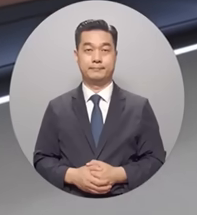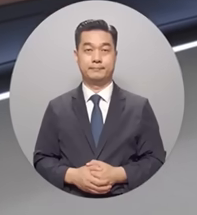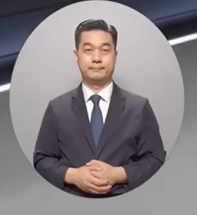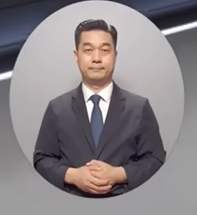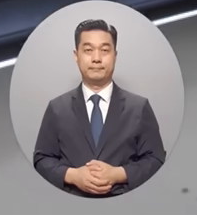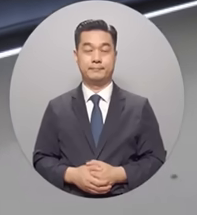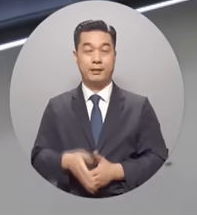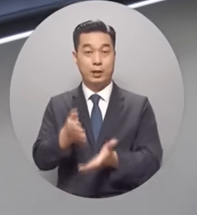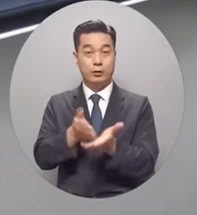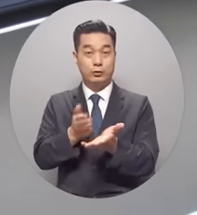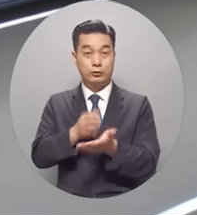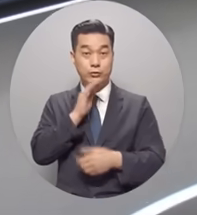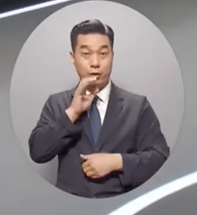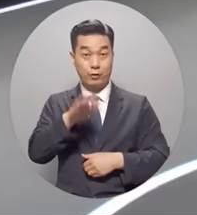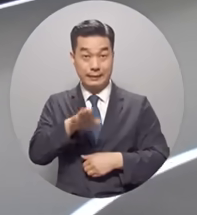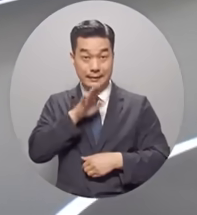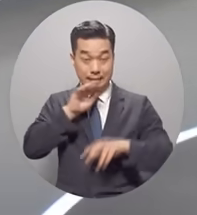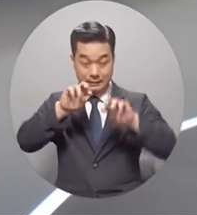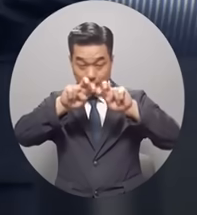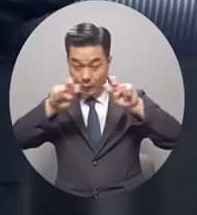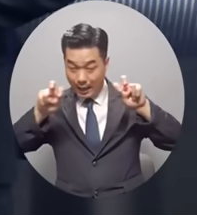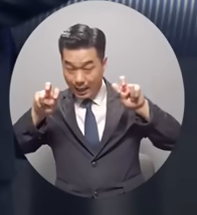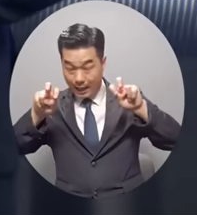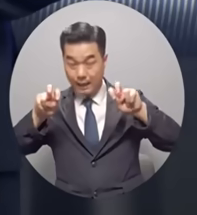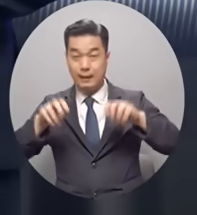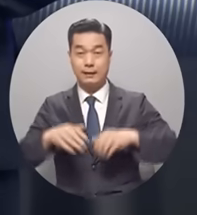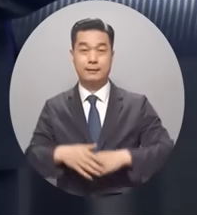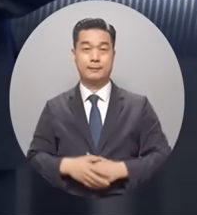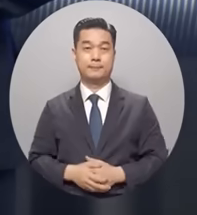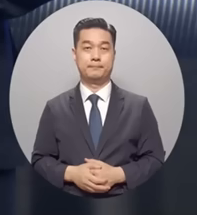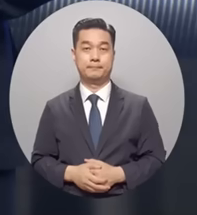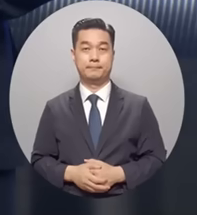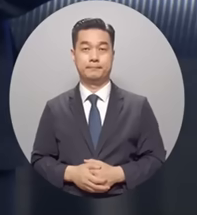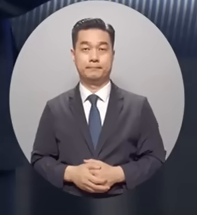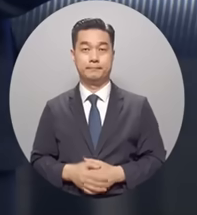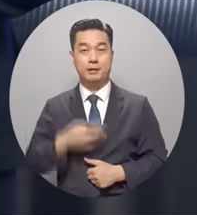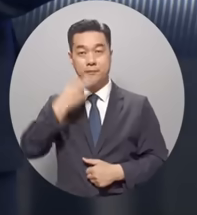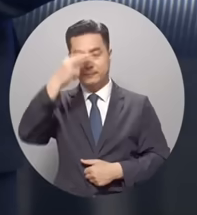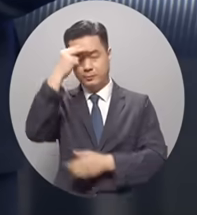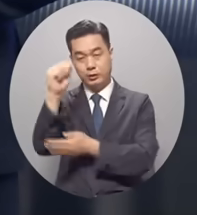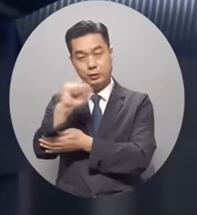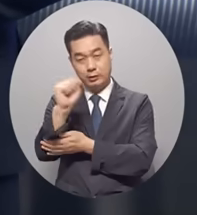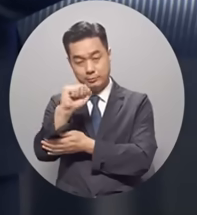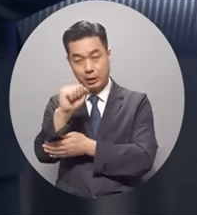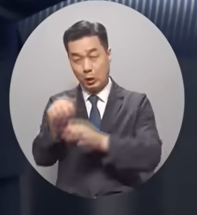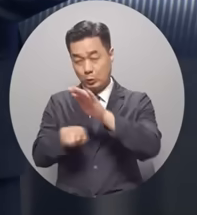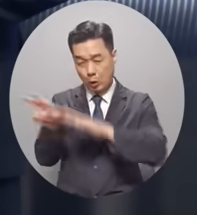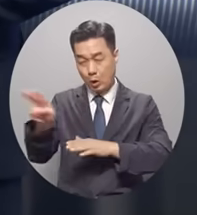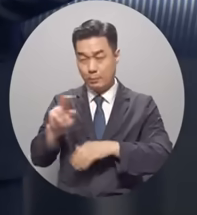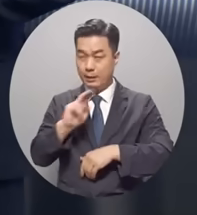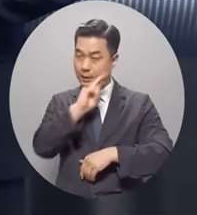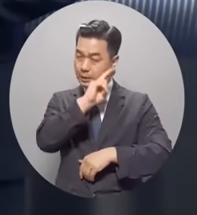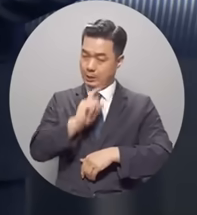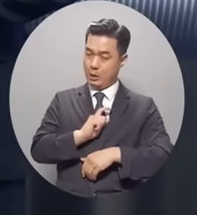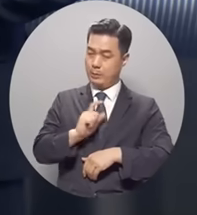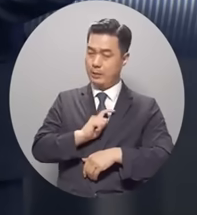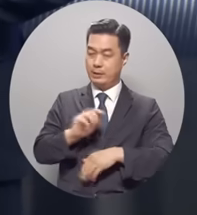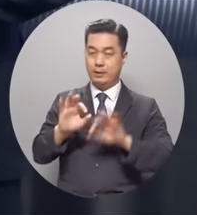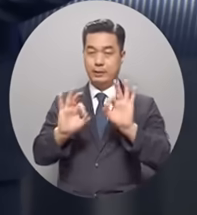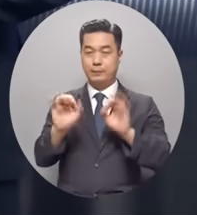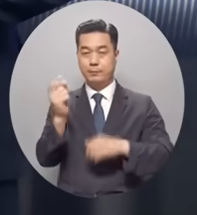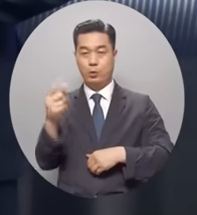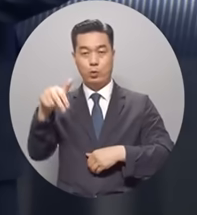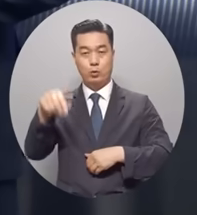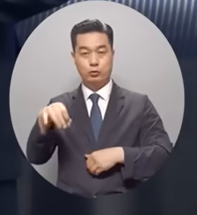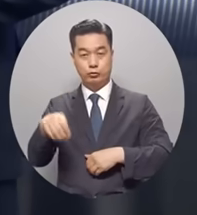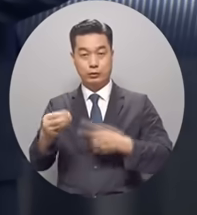뉴스 현장에서 사실을 확인하는 현장 검증입니다. 음주운전 뺑소니 혐의를 받는 가수 김호중 씨의 첫 재판이 오늘